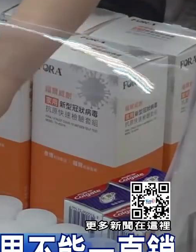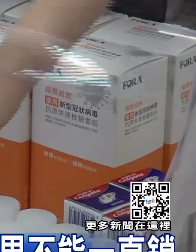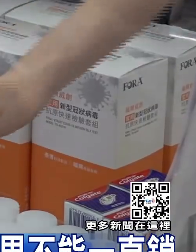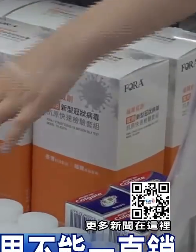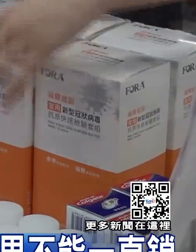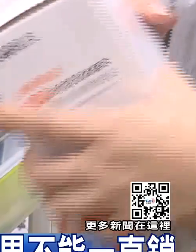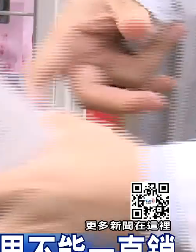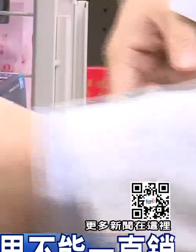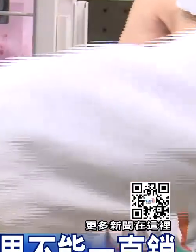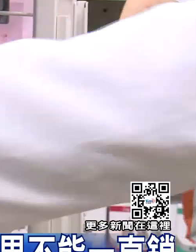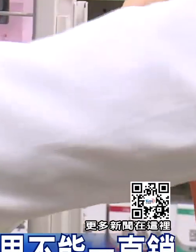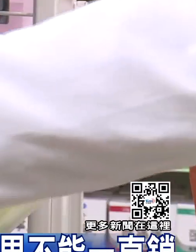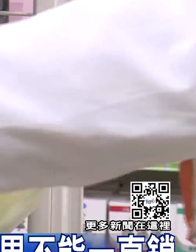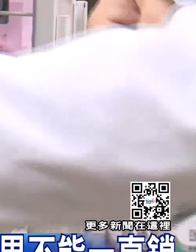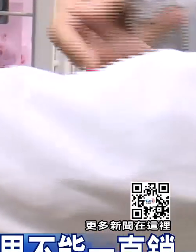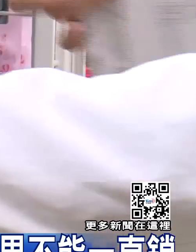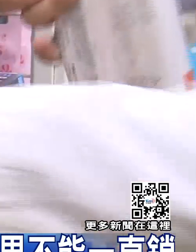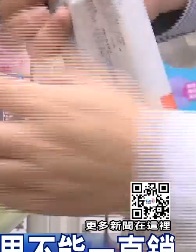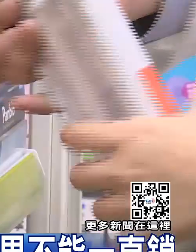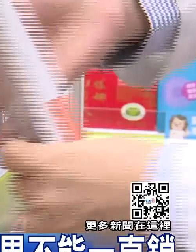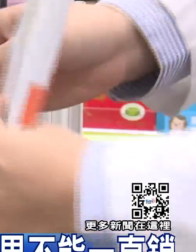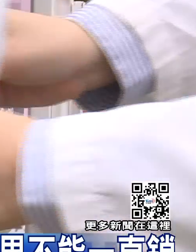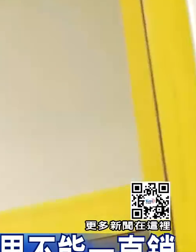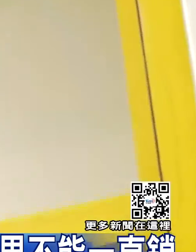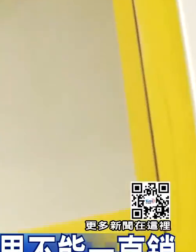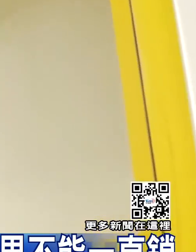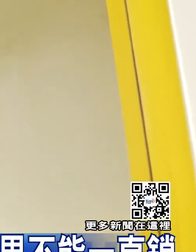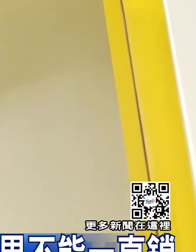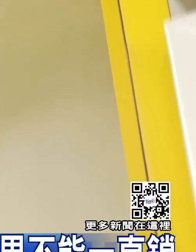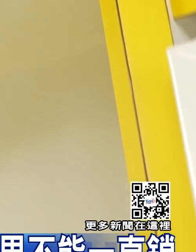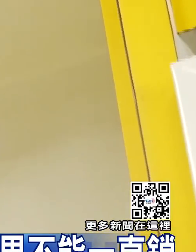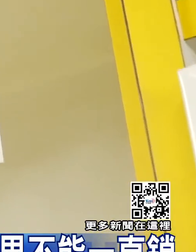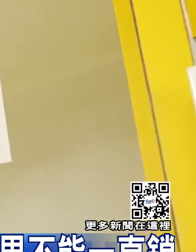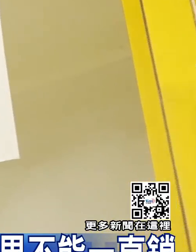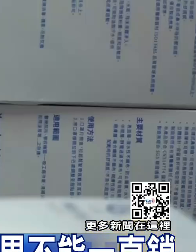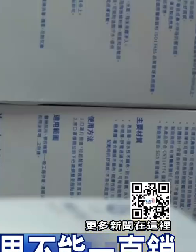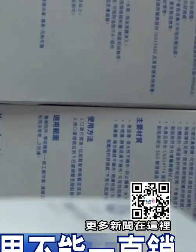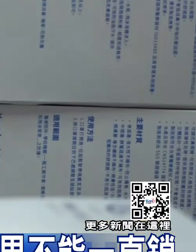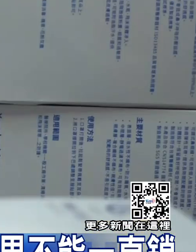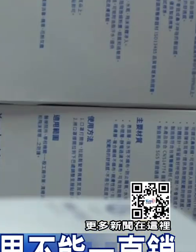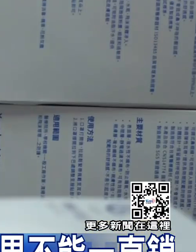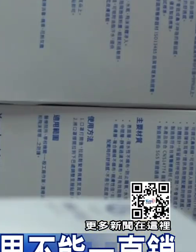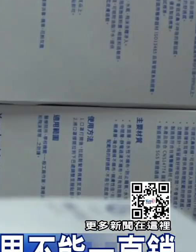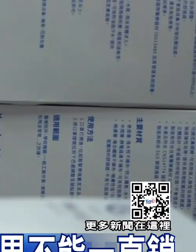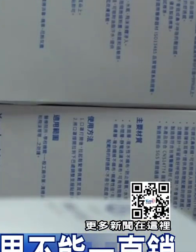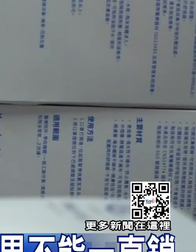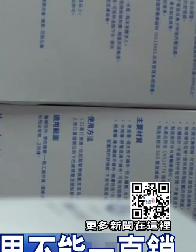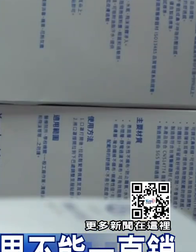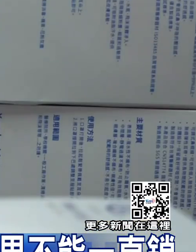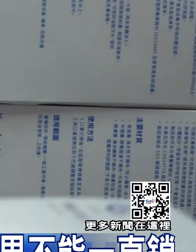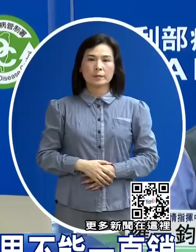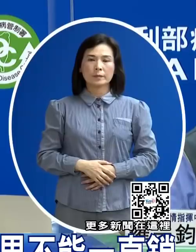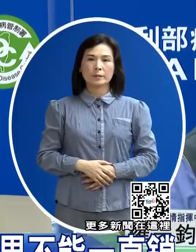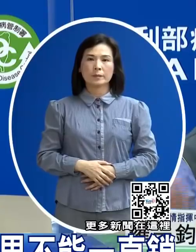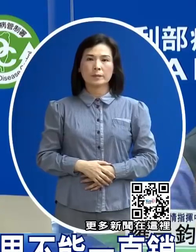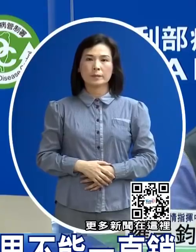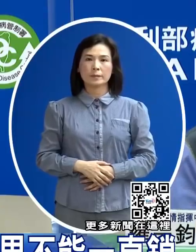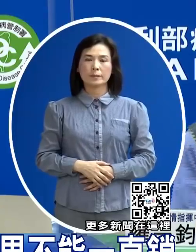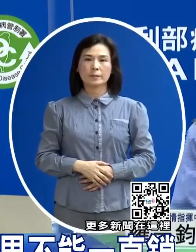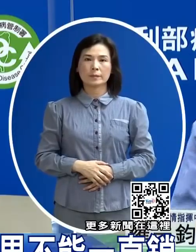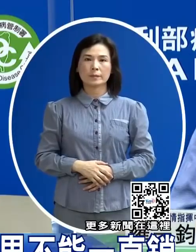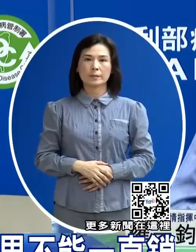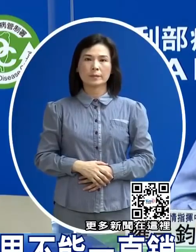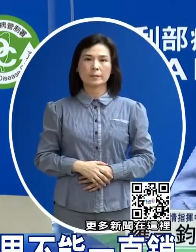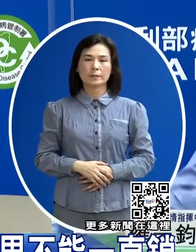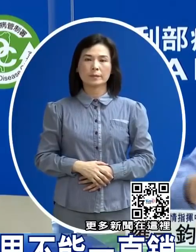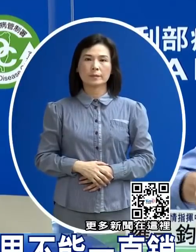关政策处理不完，800多个日子还得天天开记者会，确诊数、防疫政策通通印在板子上，翻牌动作做